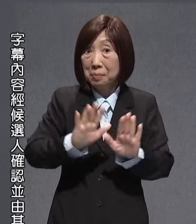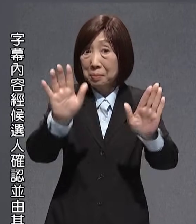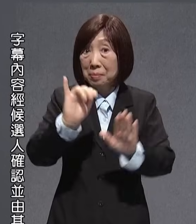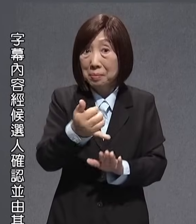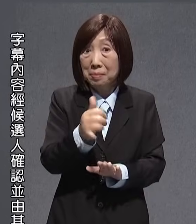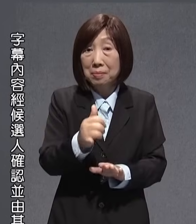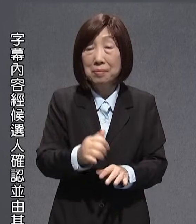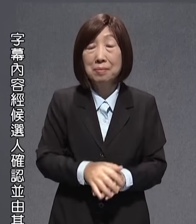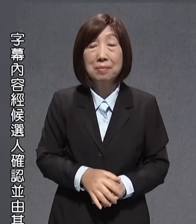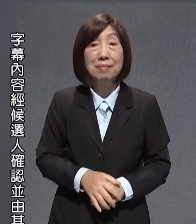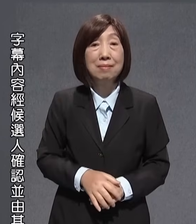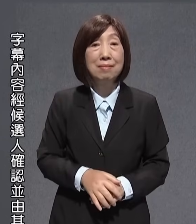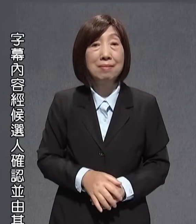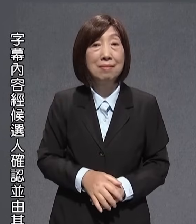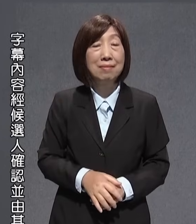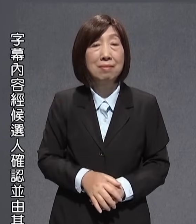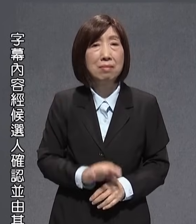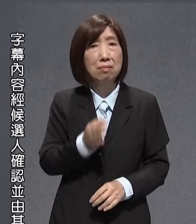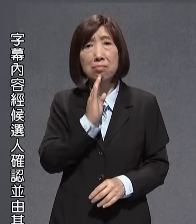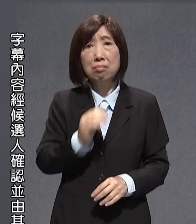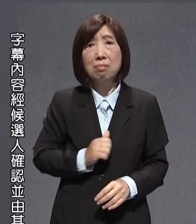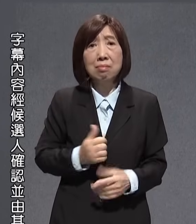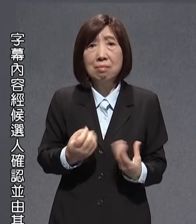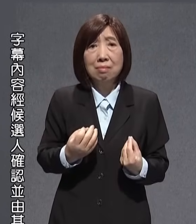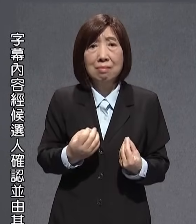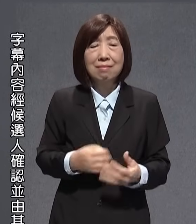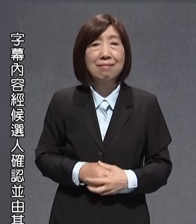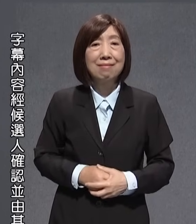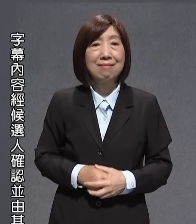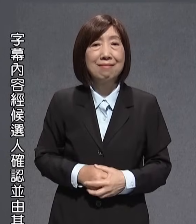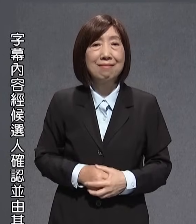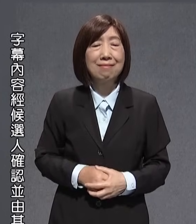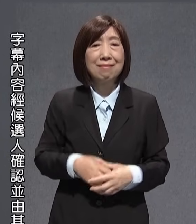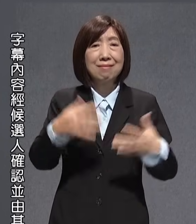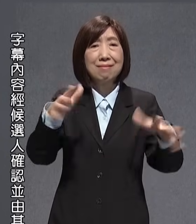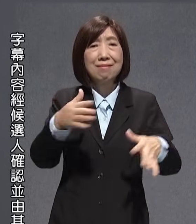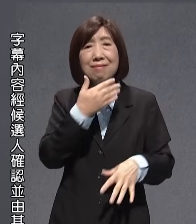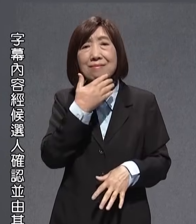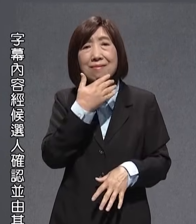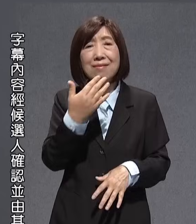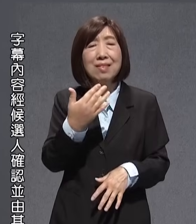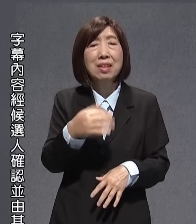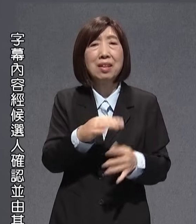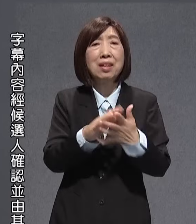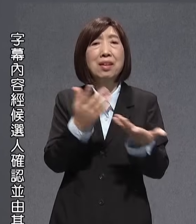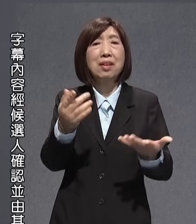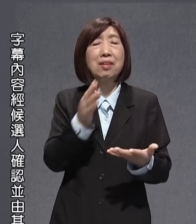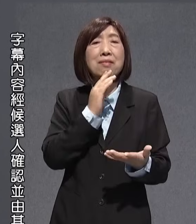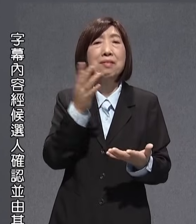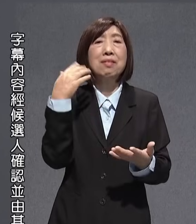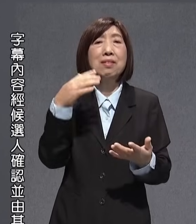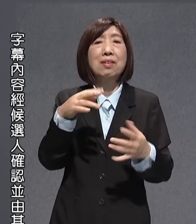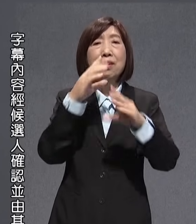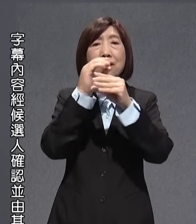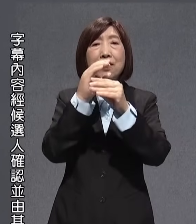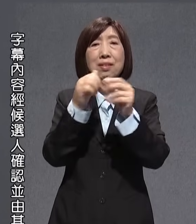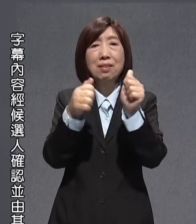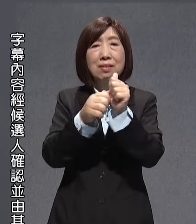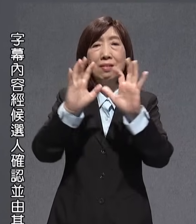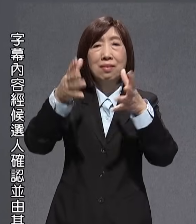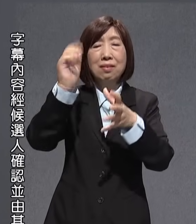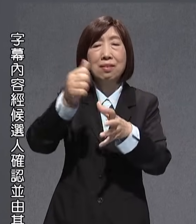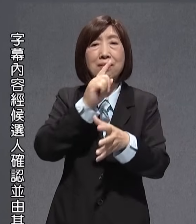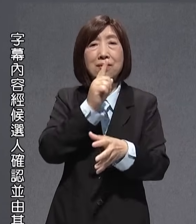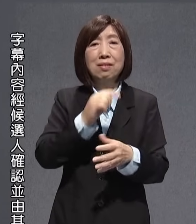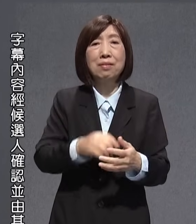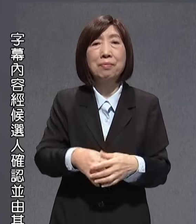济成长很大，其实没有啊，所有的获利就像你们萧副总统说的啦。有很